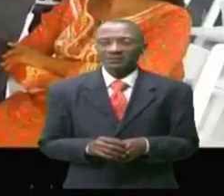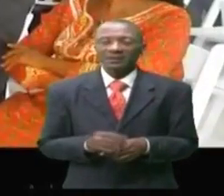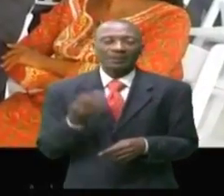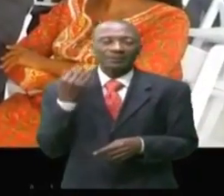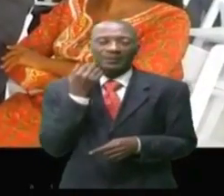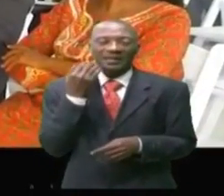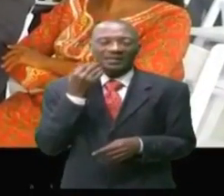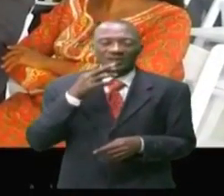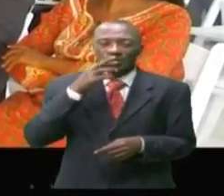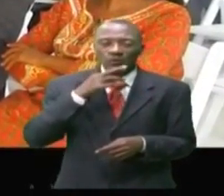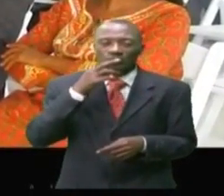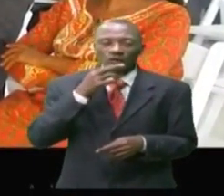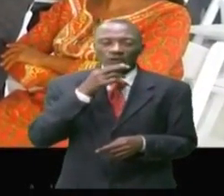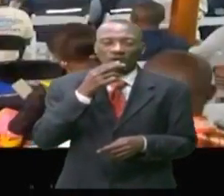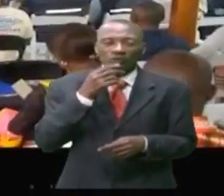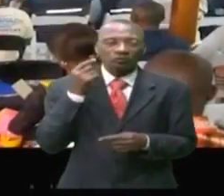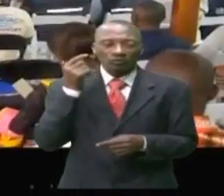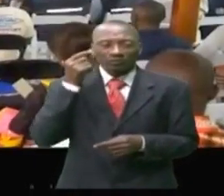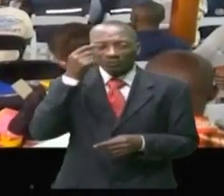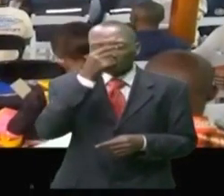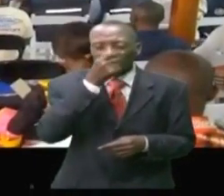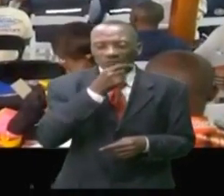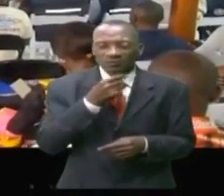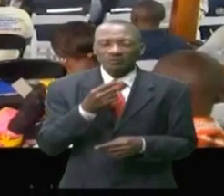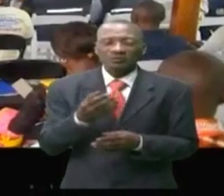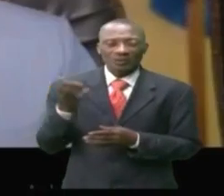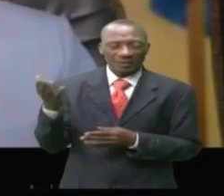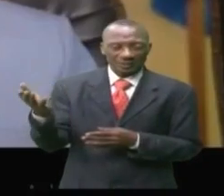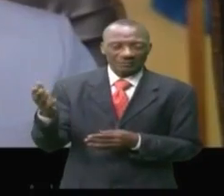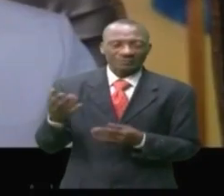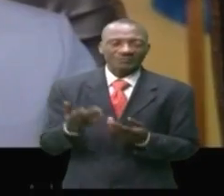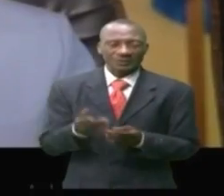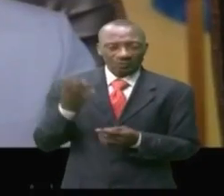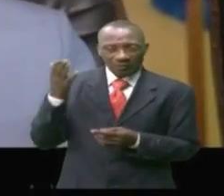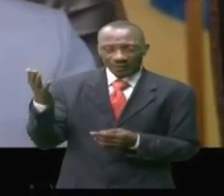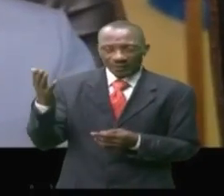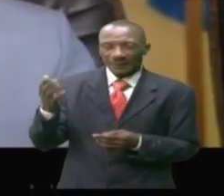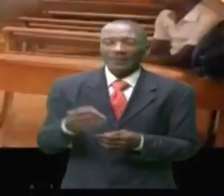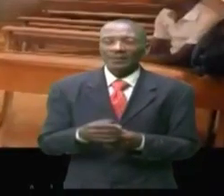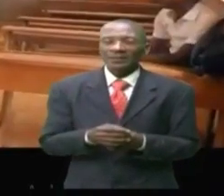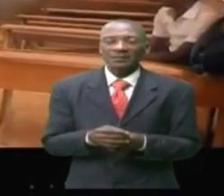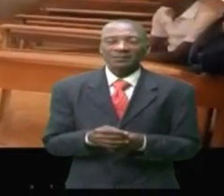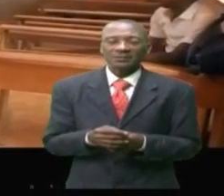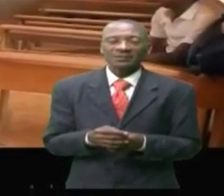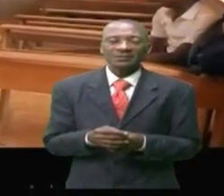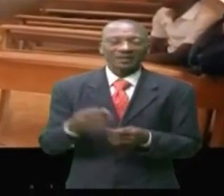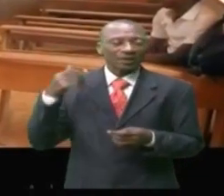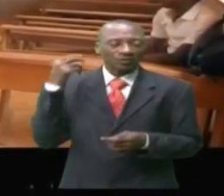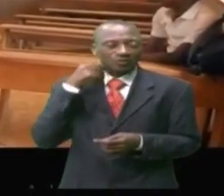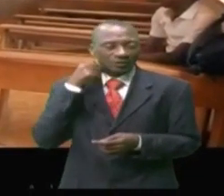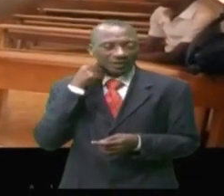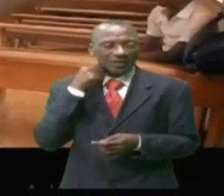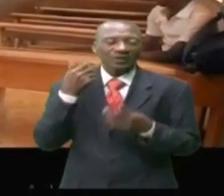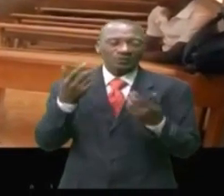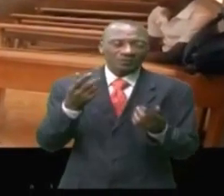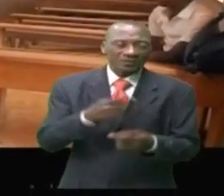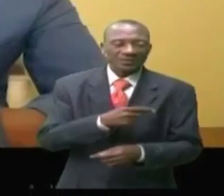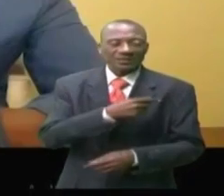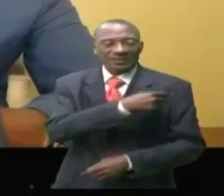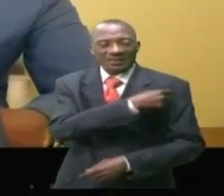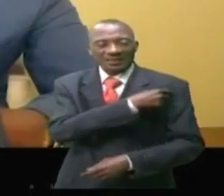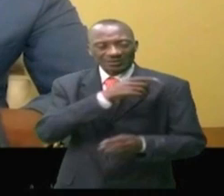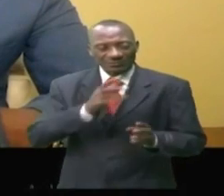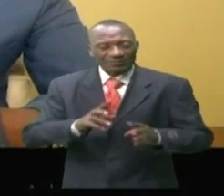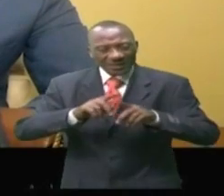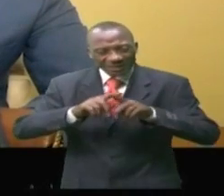l'étendue de la province du Bazuélé. Le ministre provincial de la Santé, M. Innocent Akonda, témoin de l'événement, explique. Malheureusement, cette épidémie coïncide,